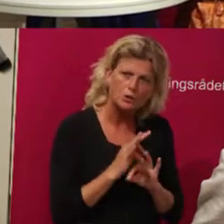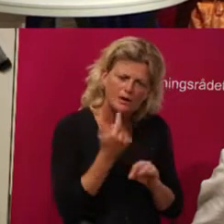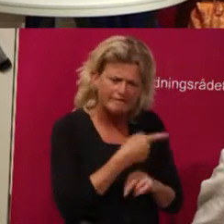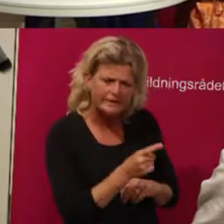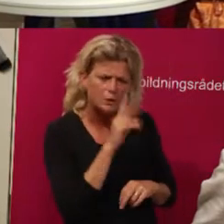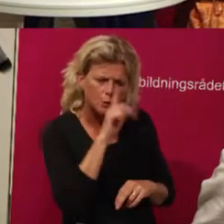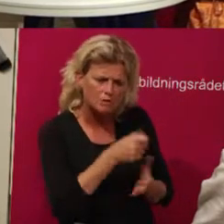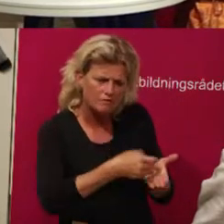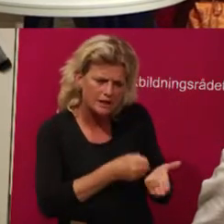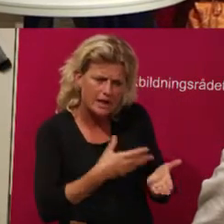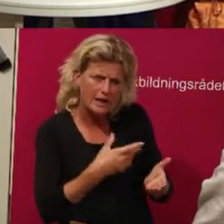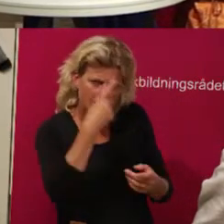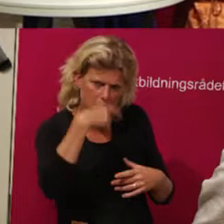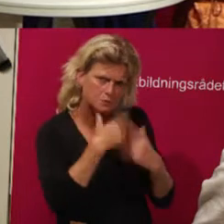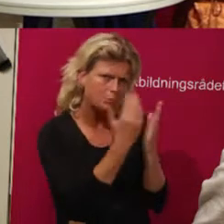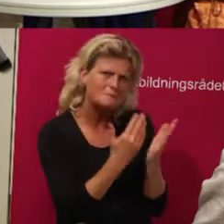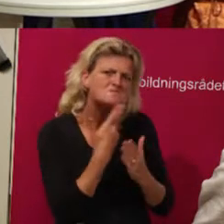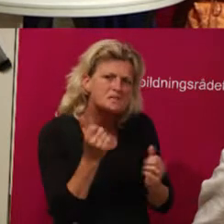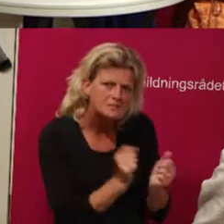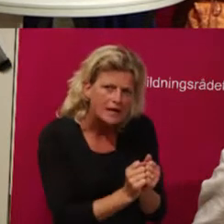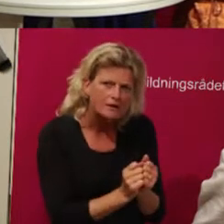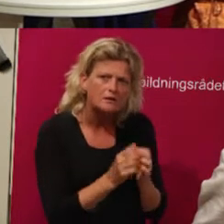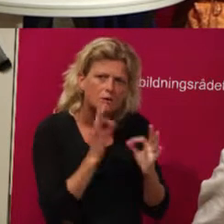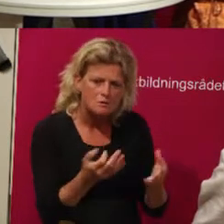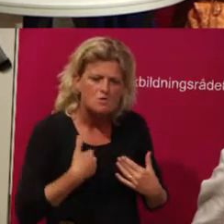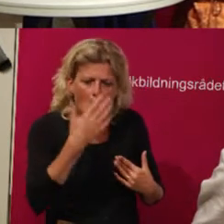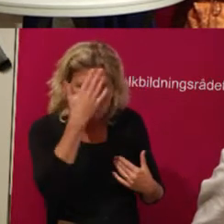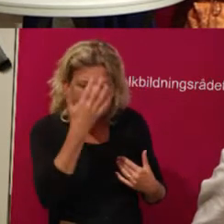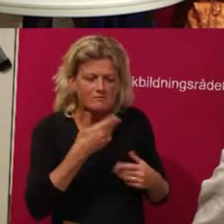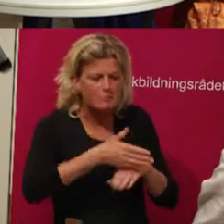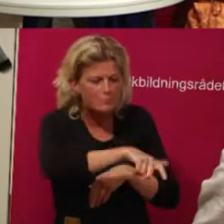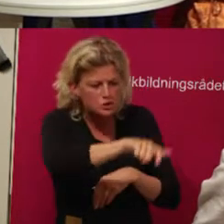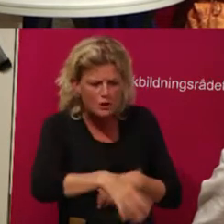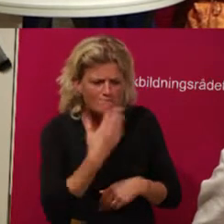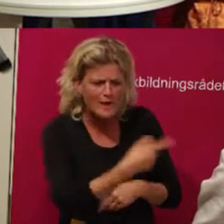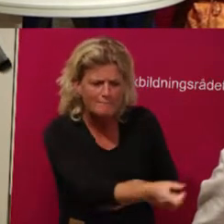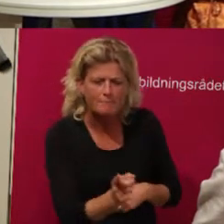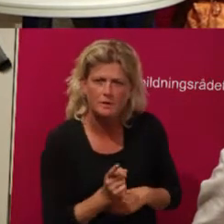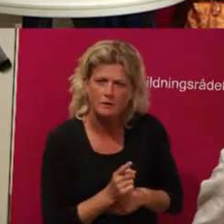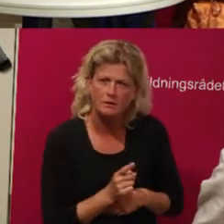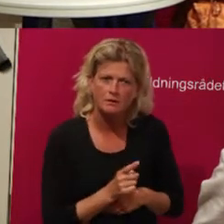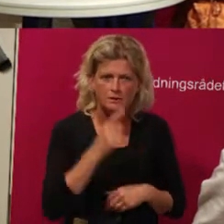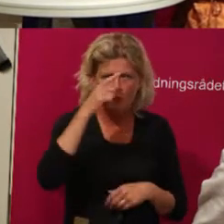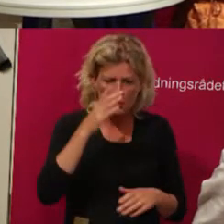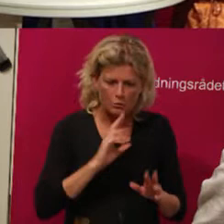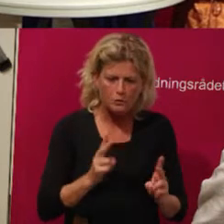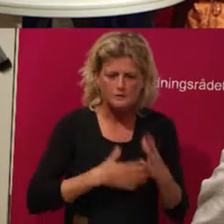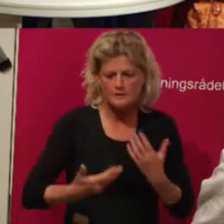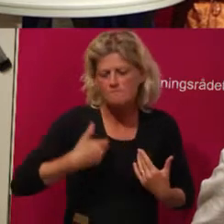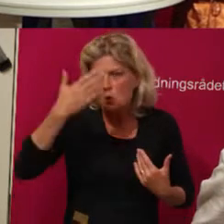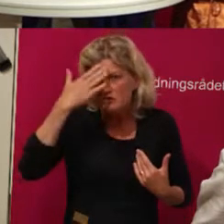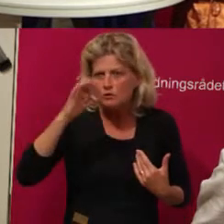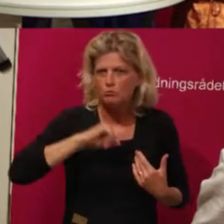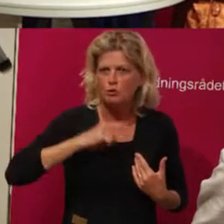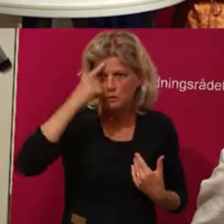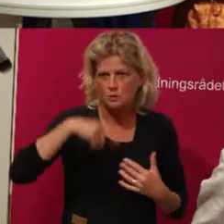här kulturprogrammen och vilka som går på dem? Det är också intressant, tycker jag, hur mycket ett kulturprogram får kosta. Även om